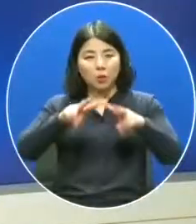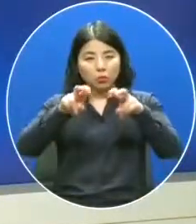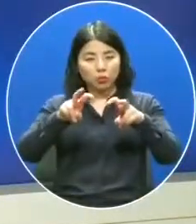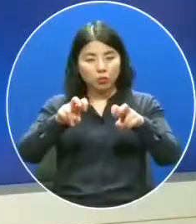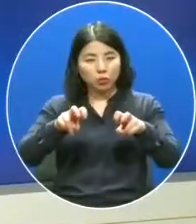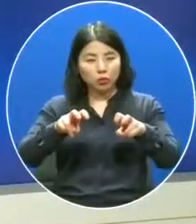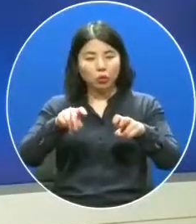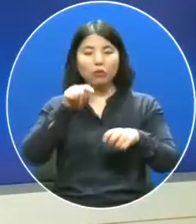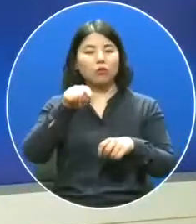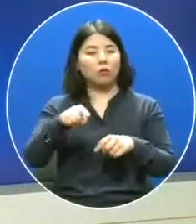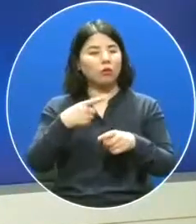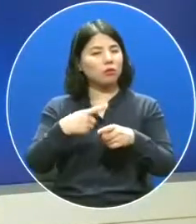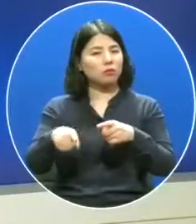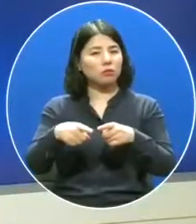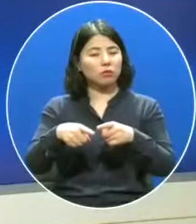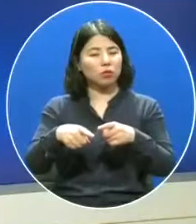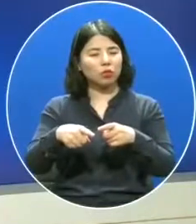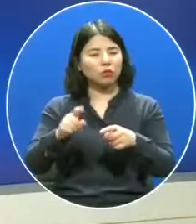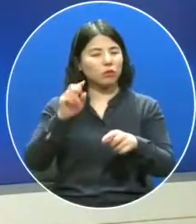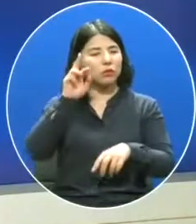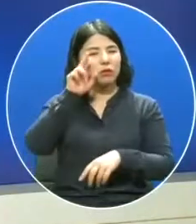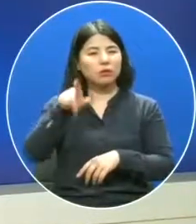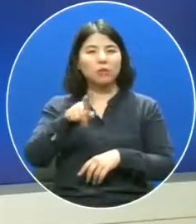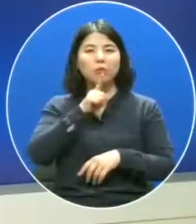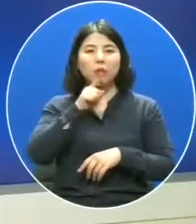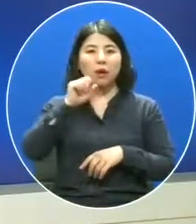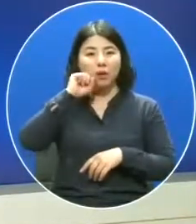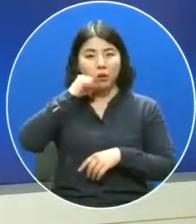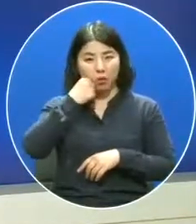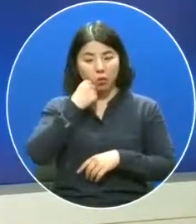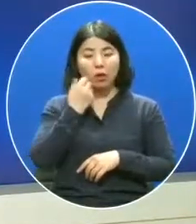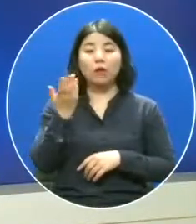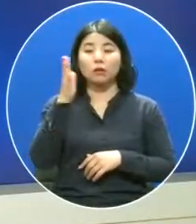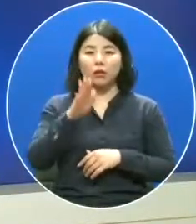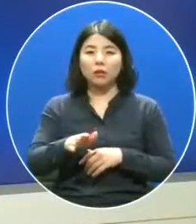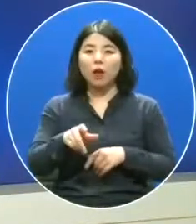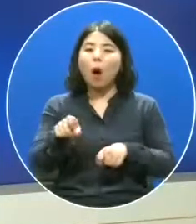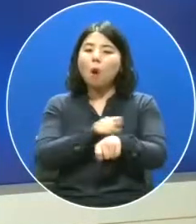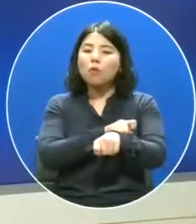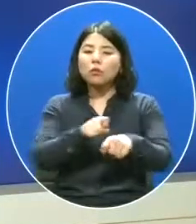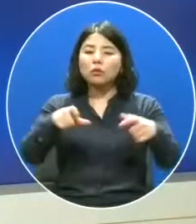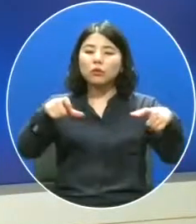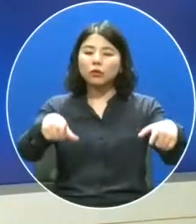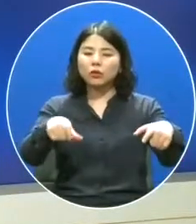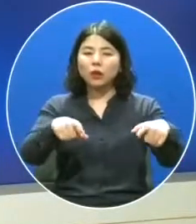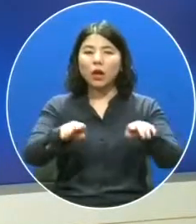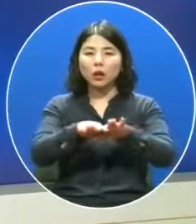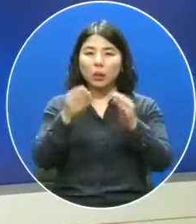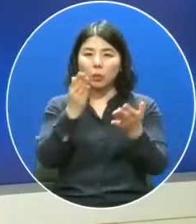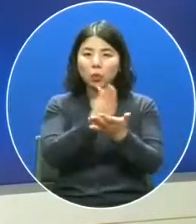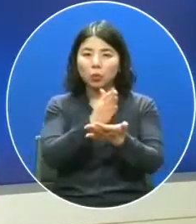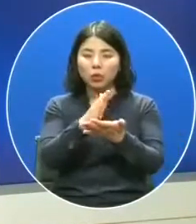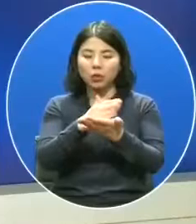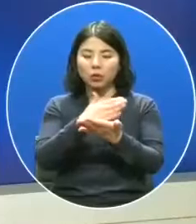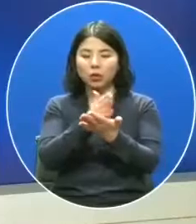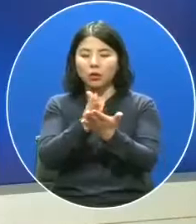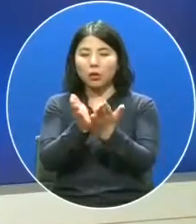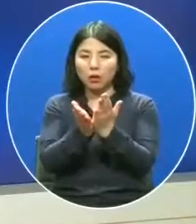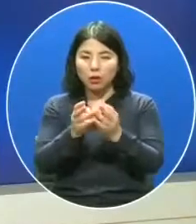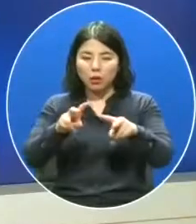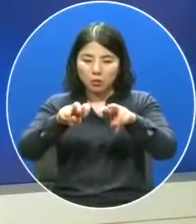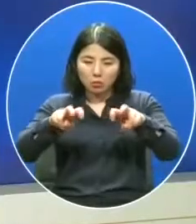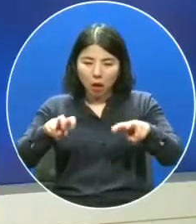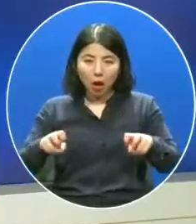분석 자체가 틀렸다고 할 수는 없습니다. 하지만 구태여 한 선거구 내에서 개표 단위별로 투표율을